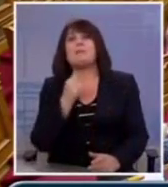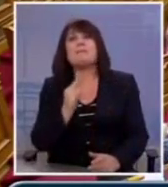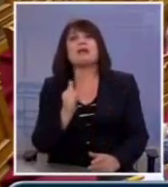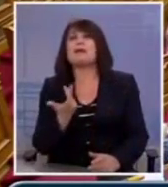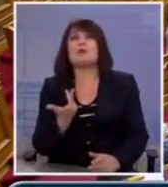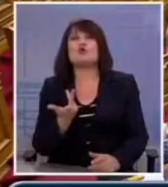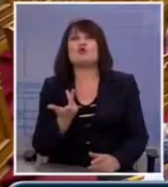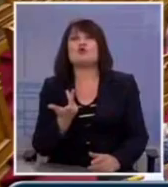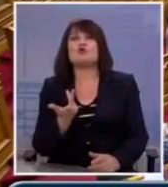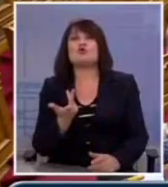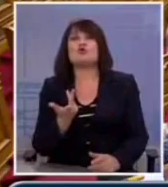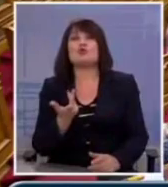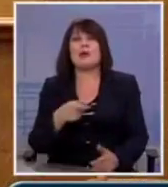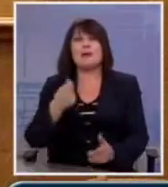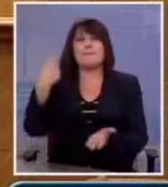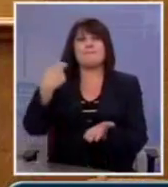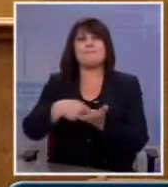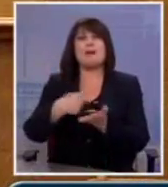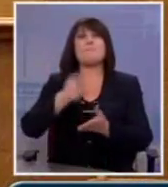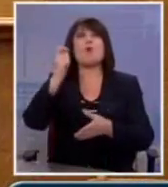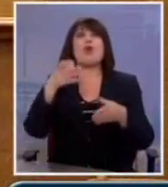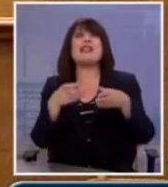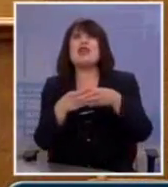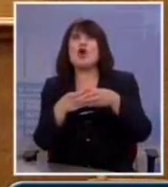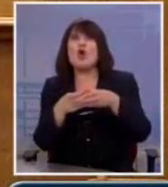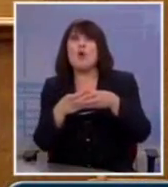Ζούσατε πάντα από την μισθοδοσία του κόμματος.